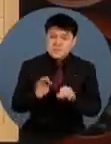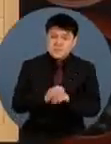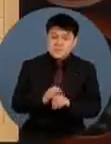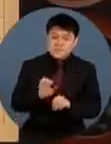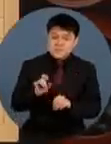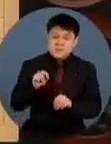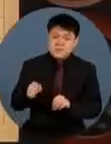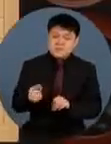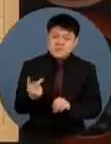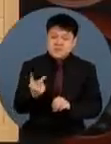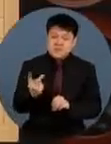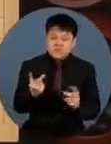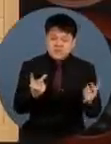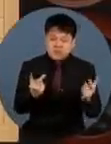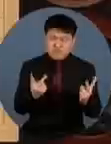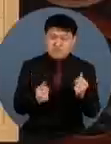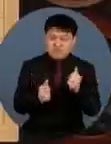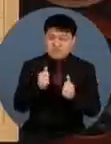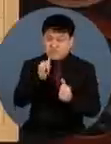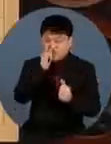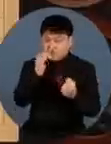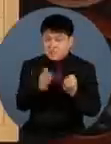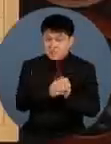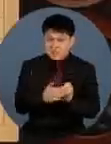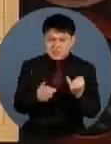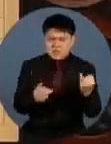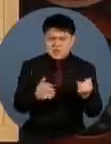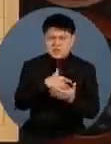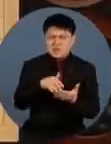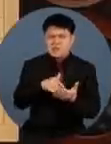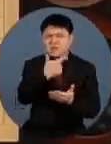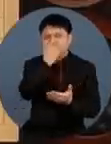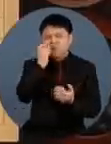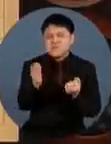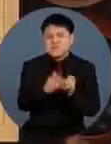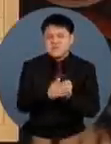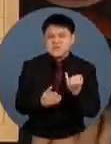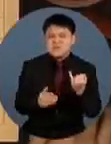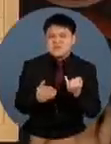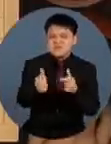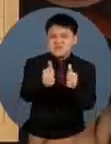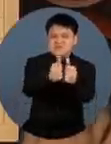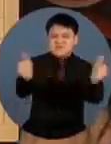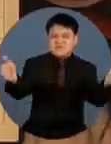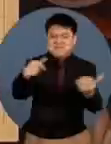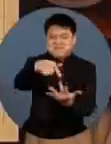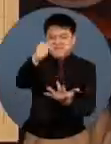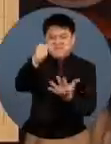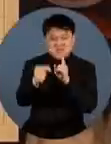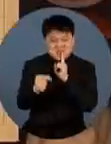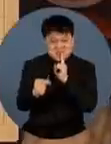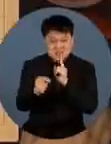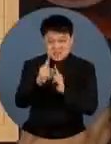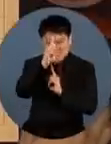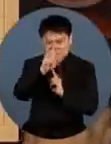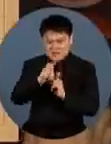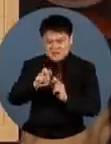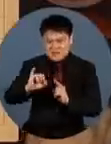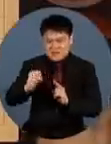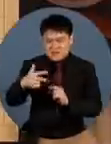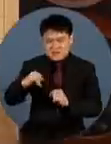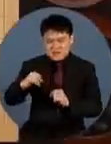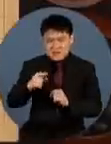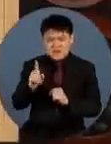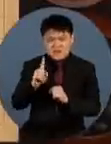여자 기사들의 수가 적기 때문에 네. 그 선택권이 있는데요. 그렇죠. 또 이민진 선수와 목진석